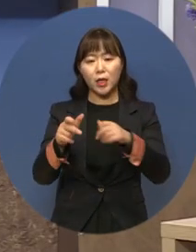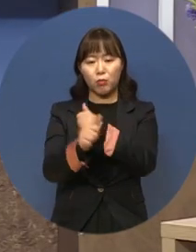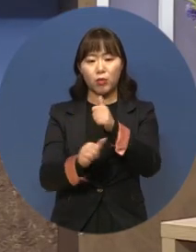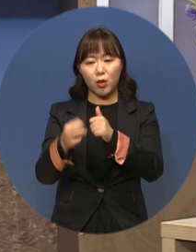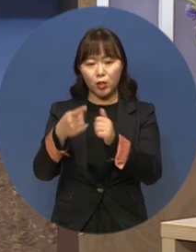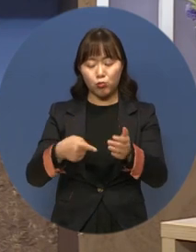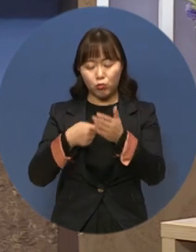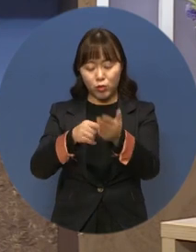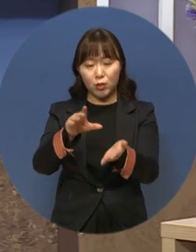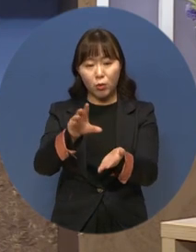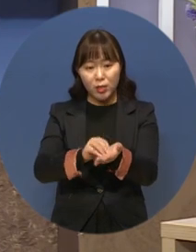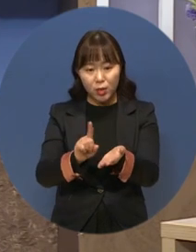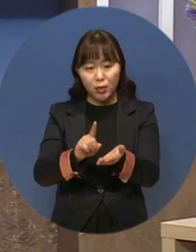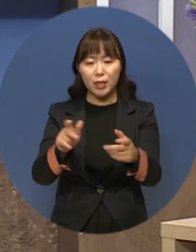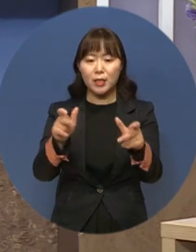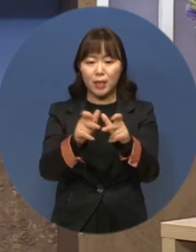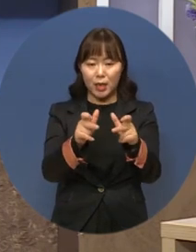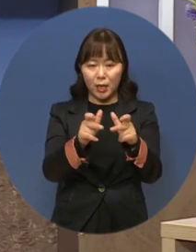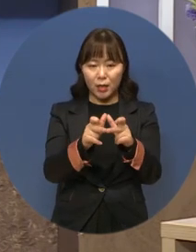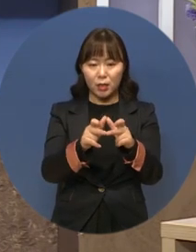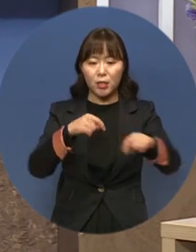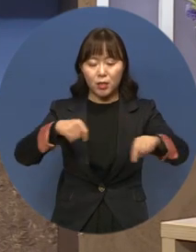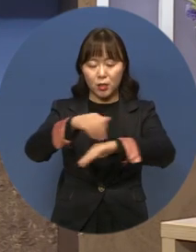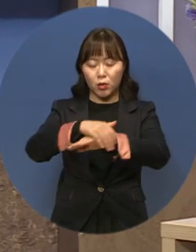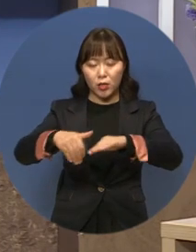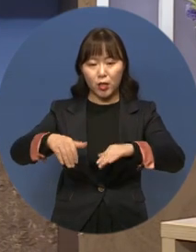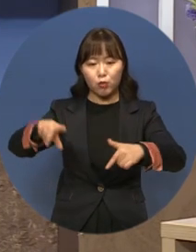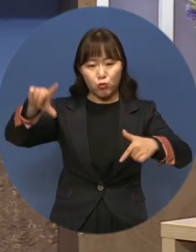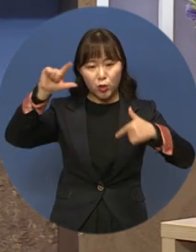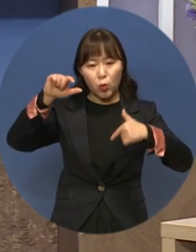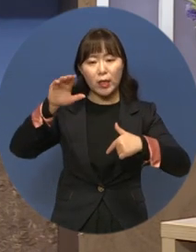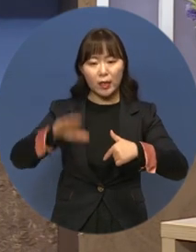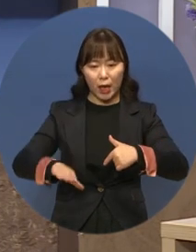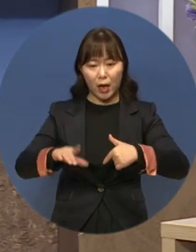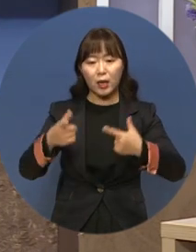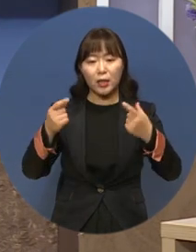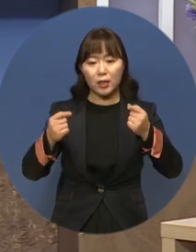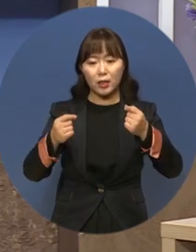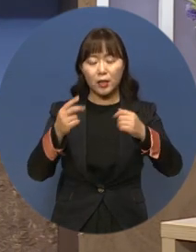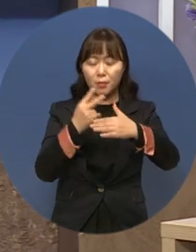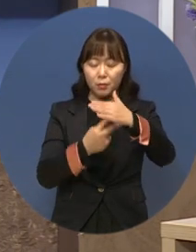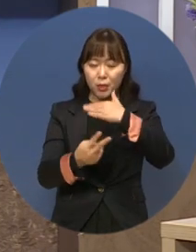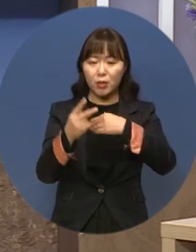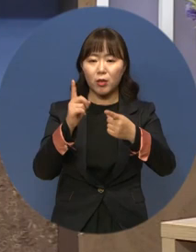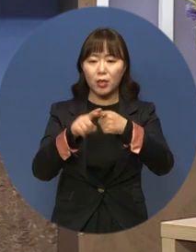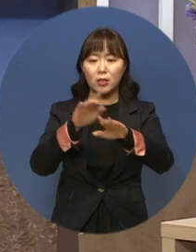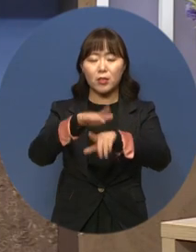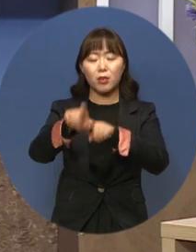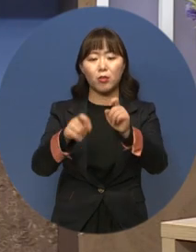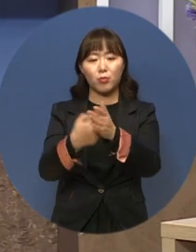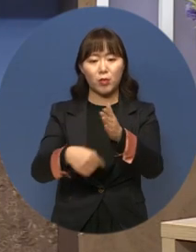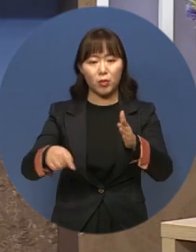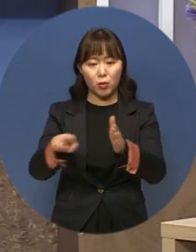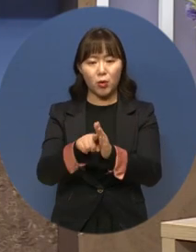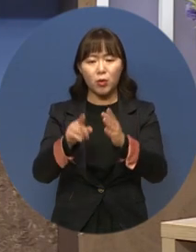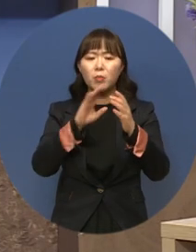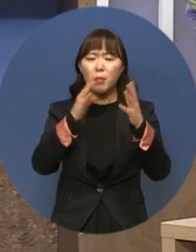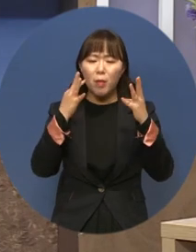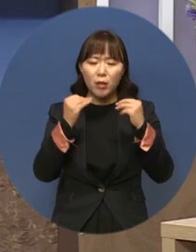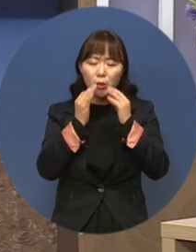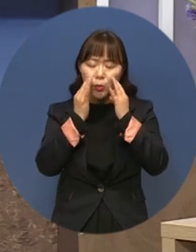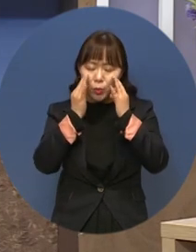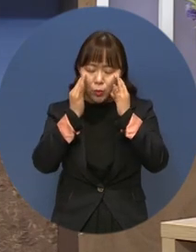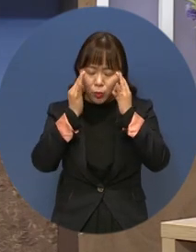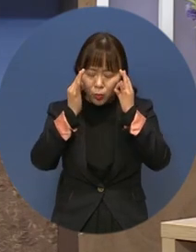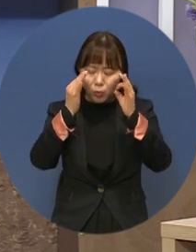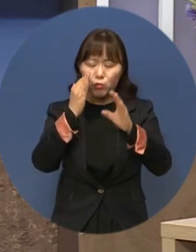추진 과제인 장애인은 정책의 주인공이다라는 이 정책의 비전을 실현하기 위해서 또 많은